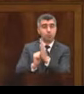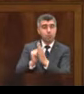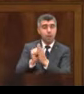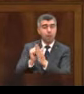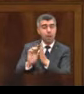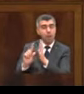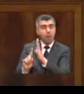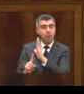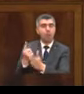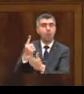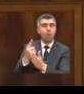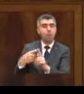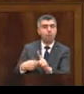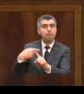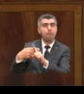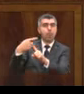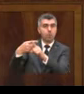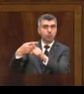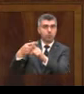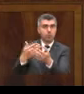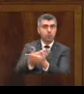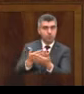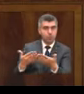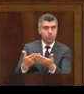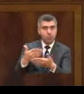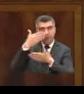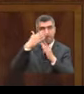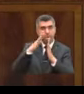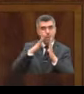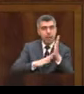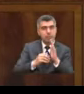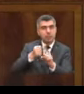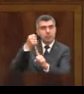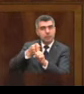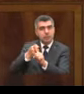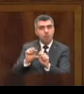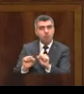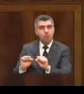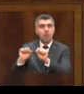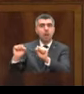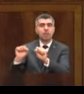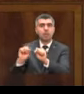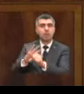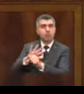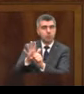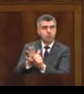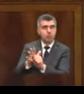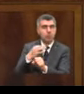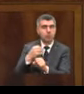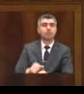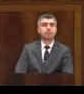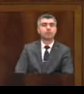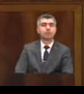استثنائية انضافت إلى النجاحات التي حققتها بلادنا في مجال مواجهة الجائحة، وسأتوقف عند